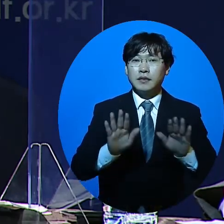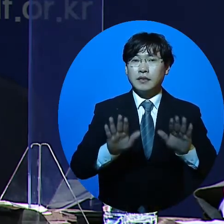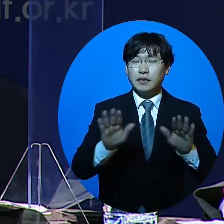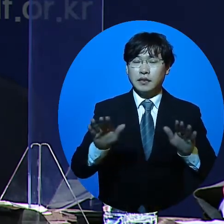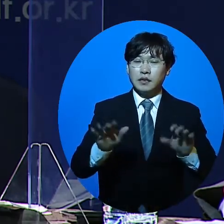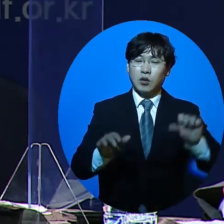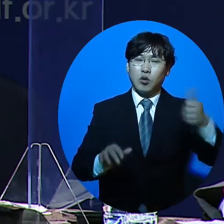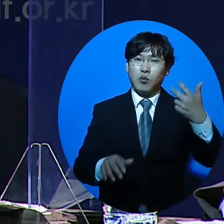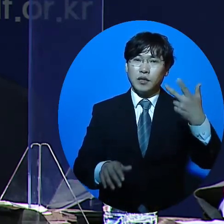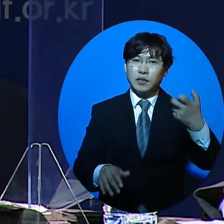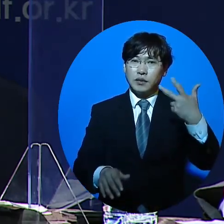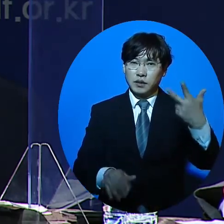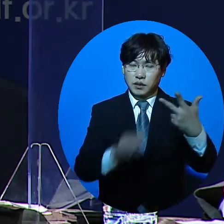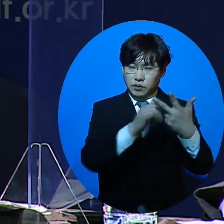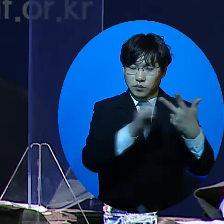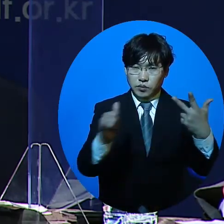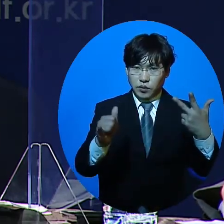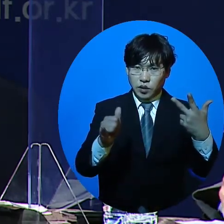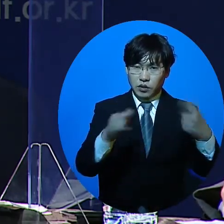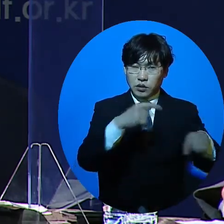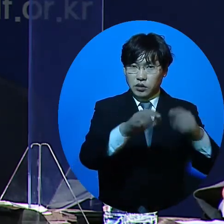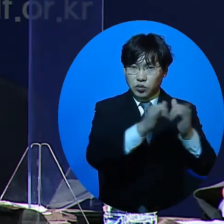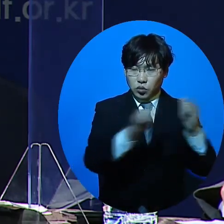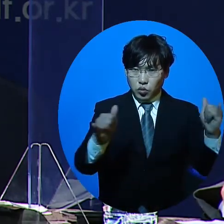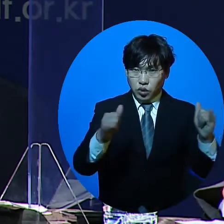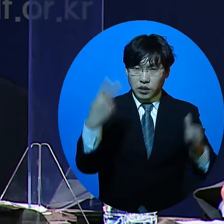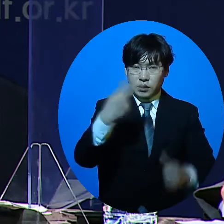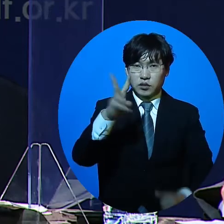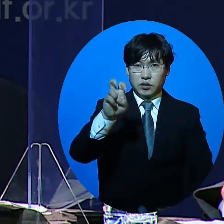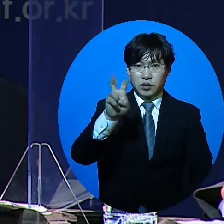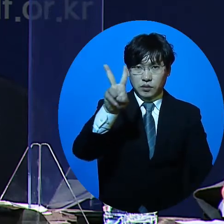현재 577명의 지도자에서